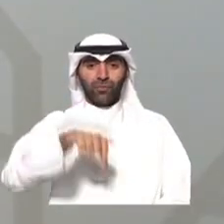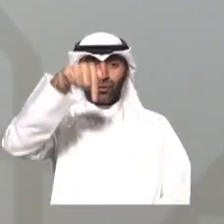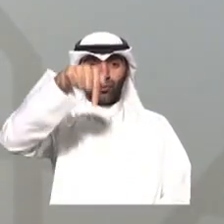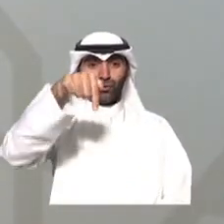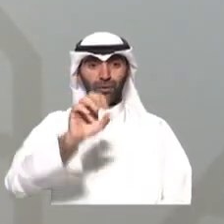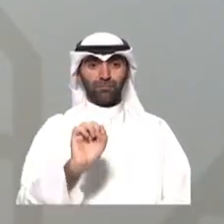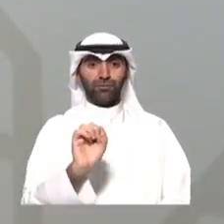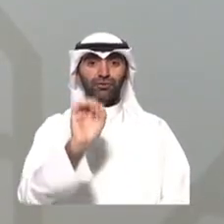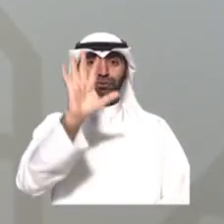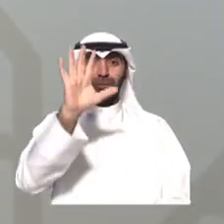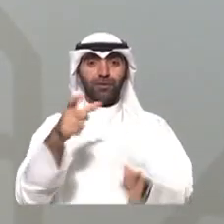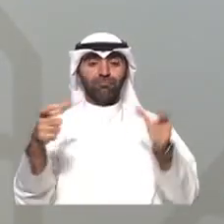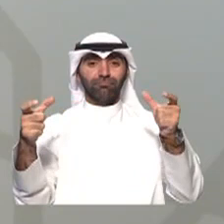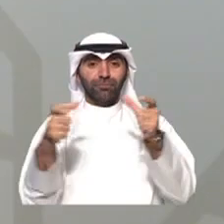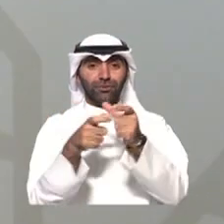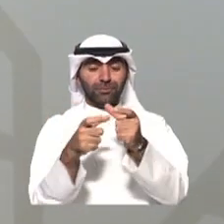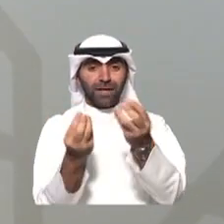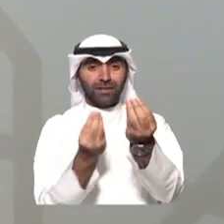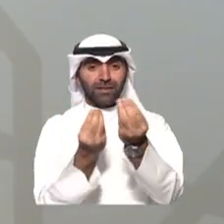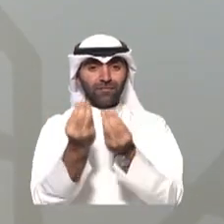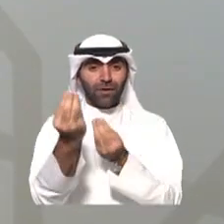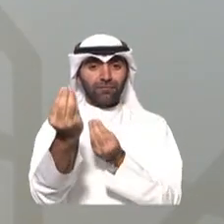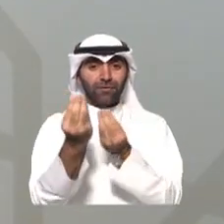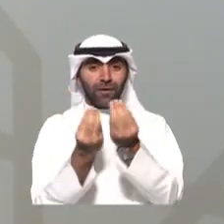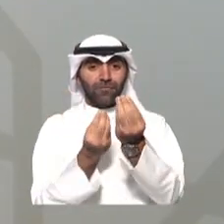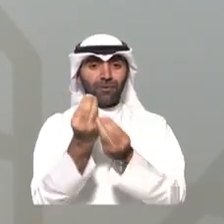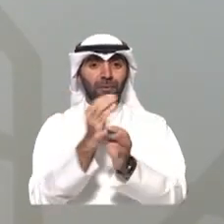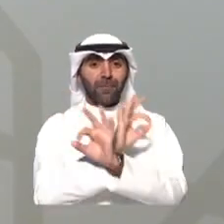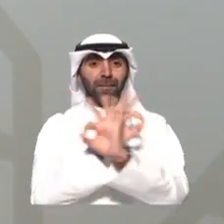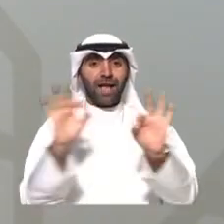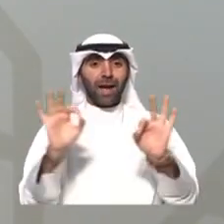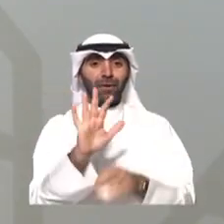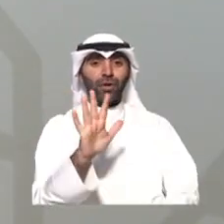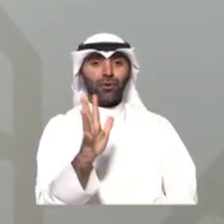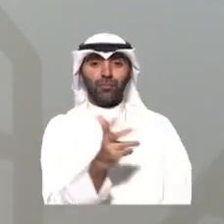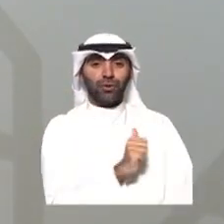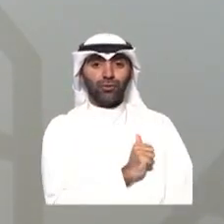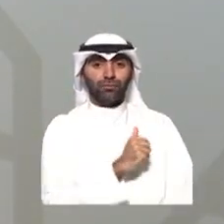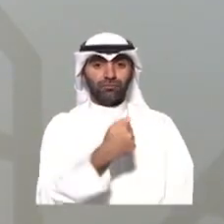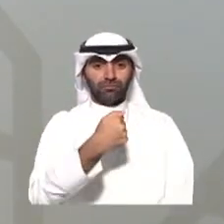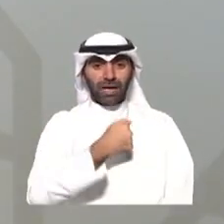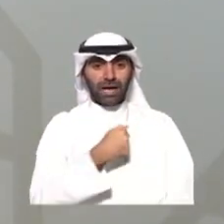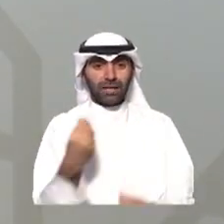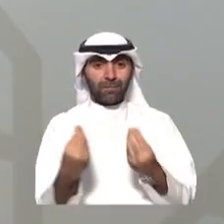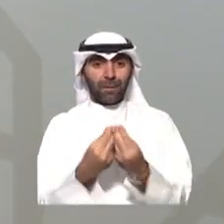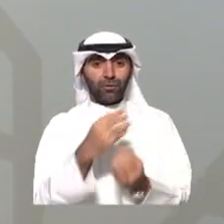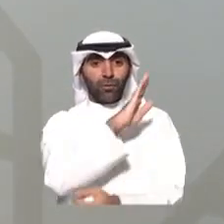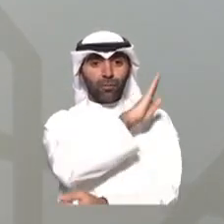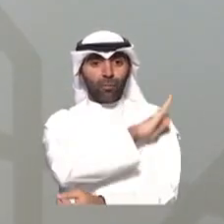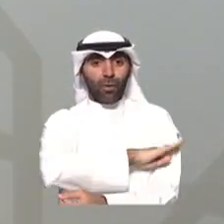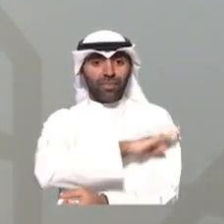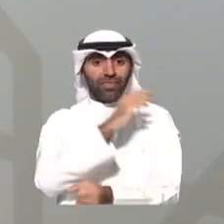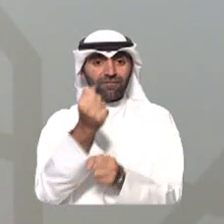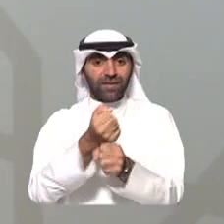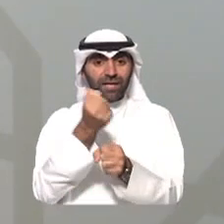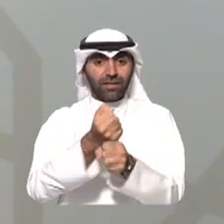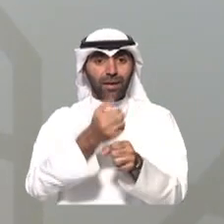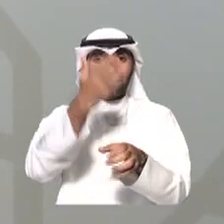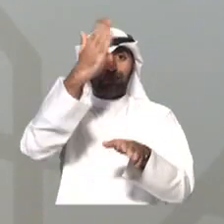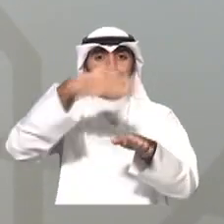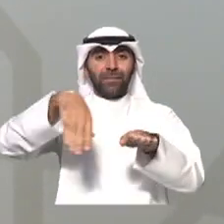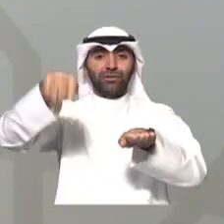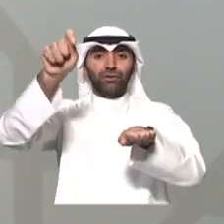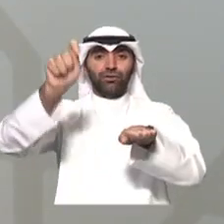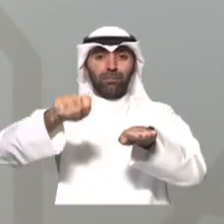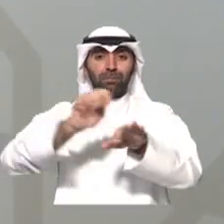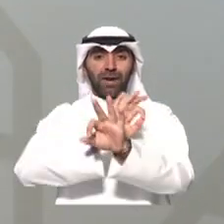أحداث الجلسة الماضية يومي الثلاثاء والأربعاء وما تضمنته من أحداث وأمور مؤسفة لا تمت